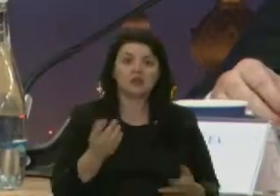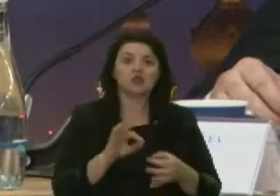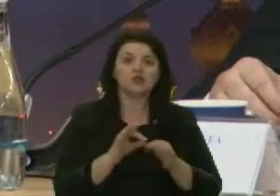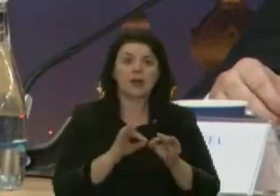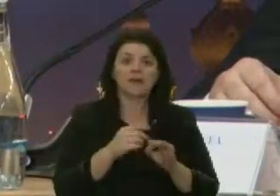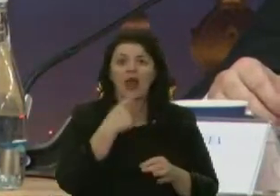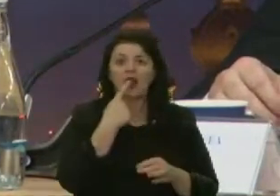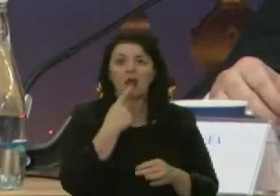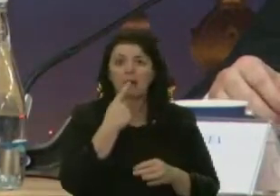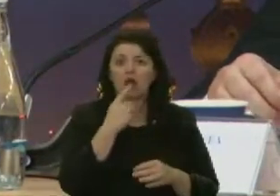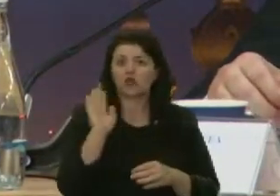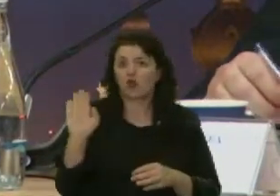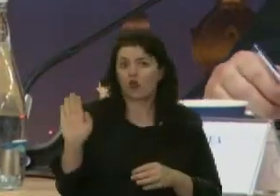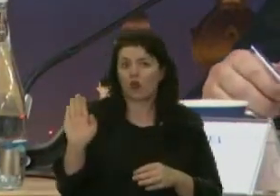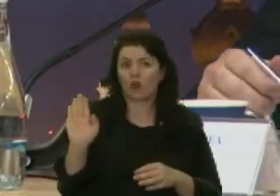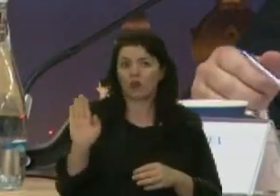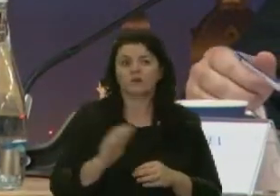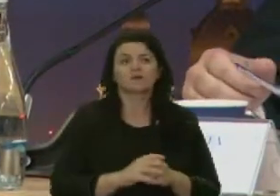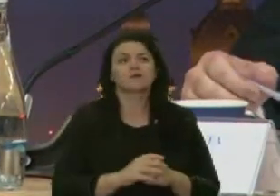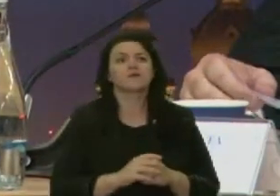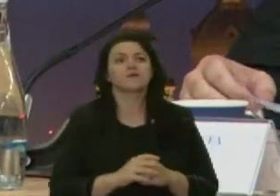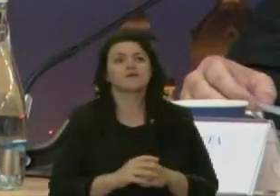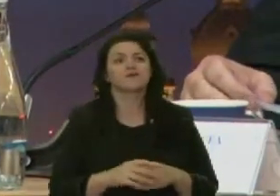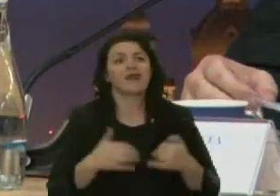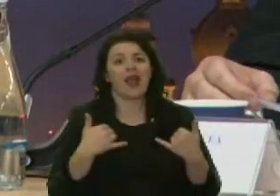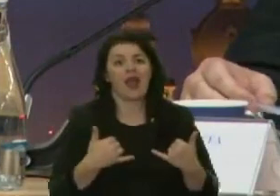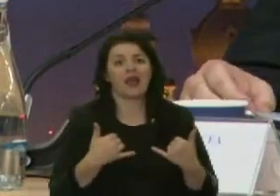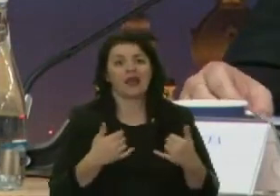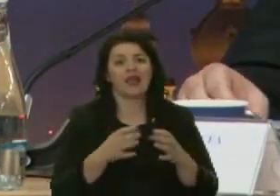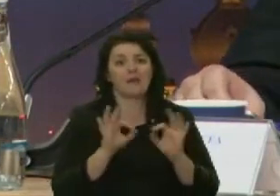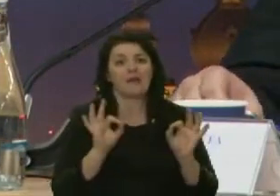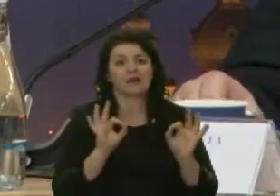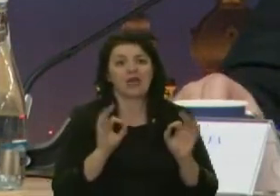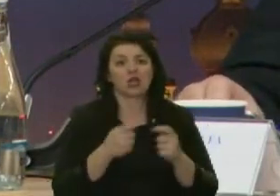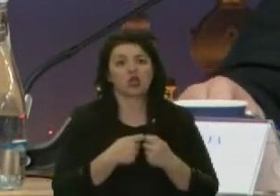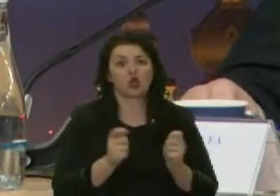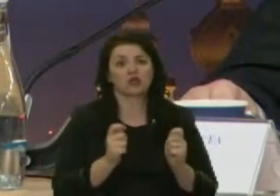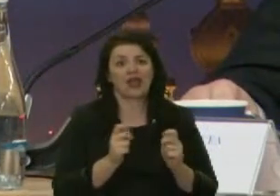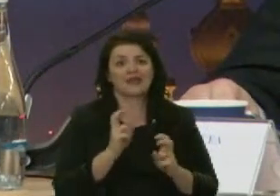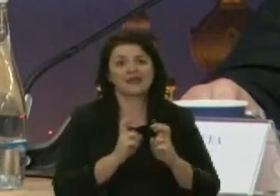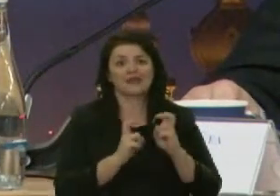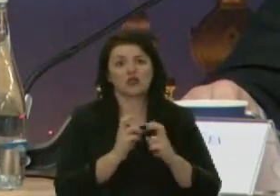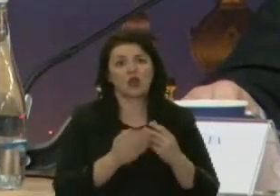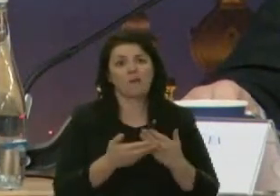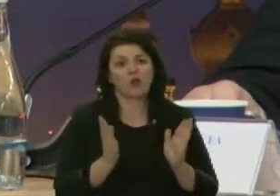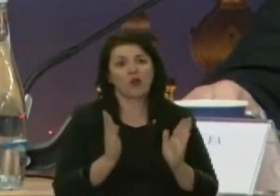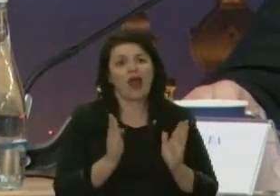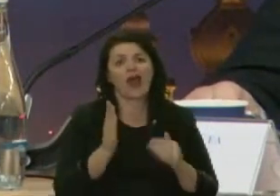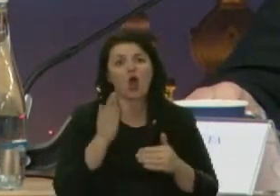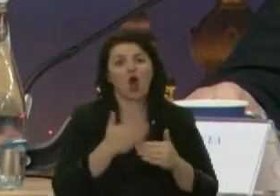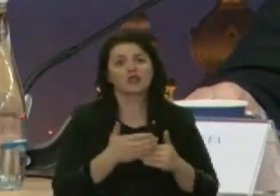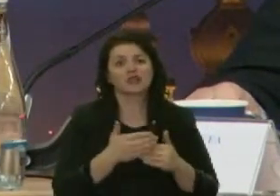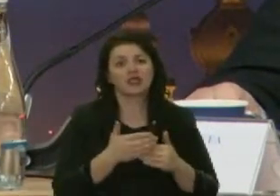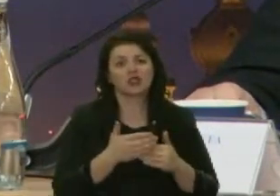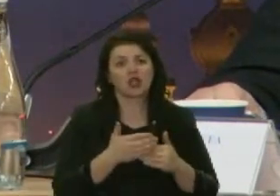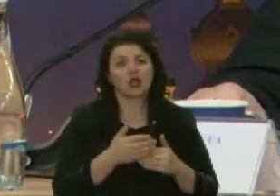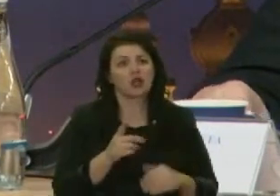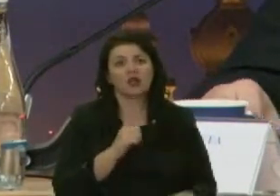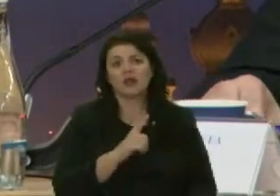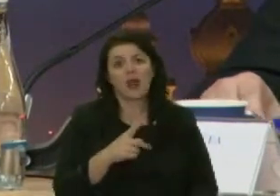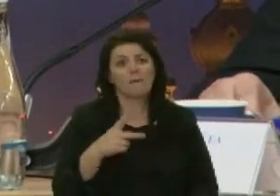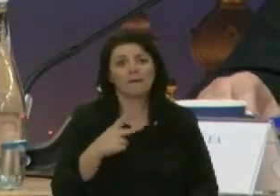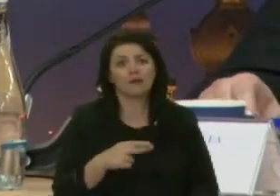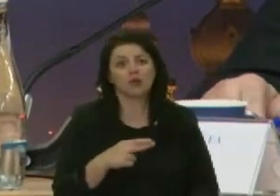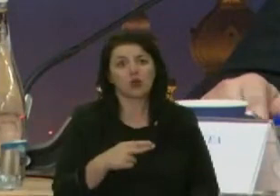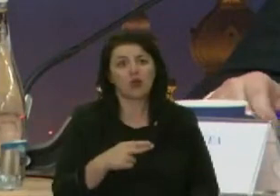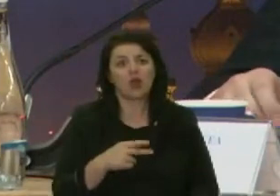într un limbaj al dumneavoastră nu puteți să l folosiți pe scenă ai libertate totală într o instituție publică ai constrângeri vedeți niciun am întrerupt oricât